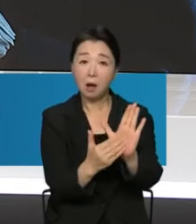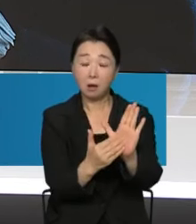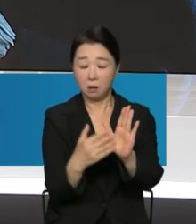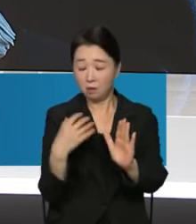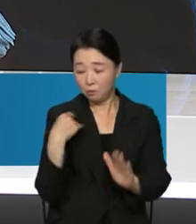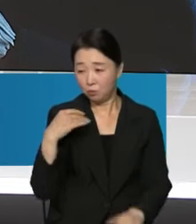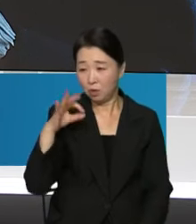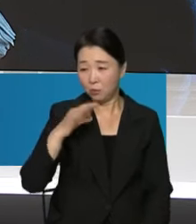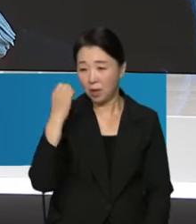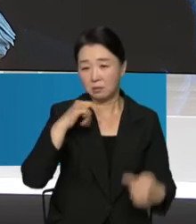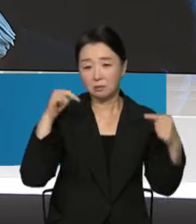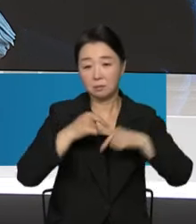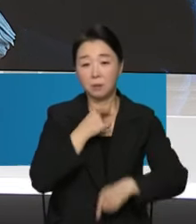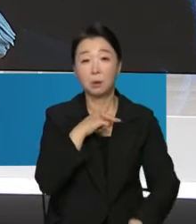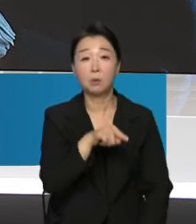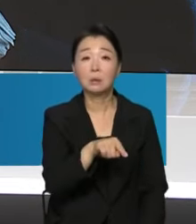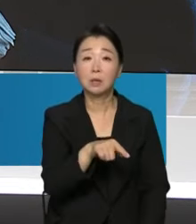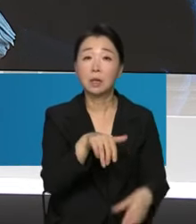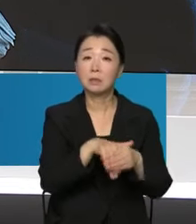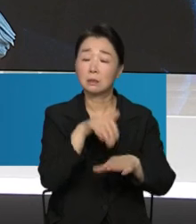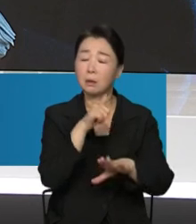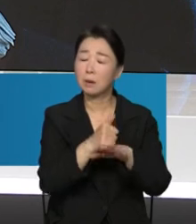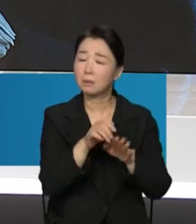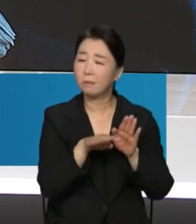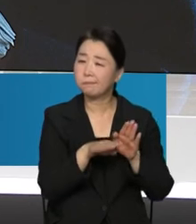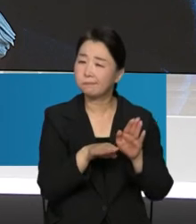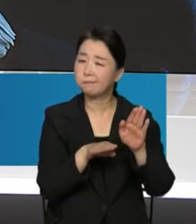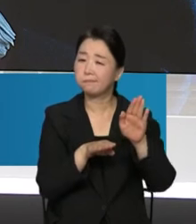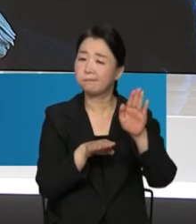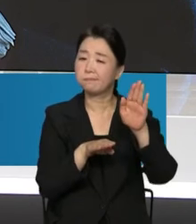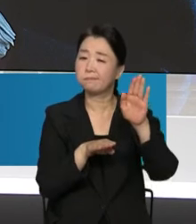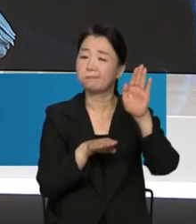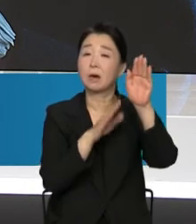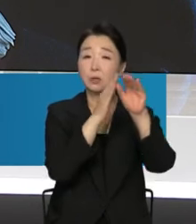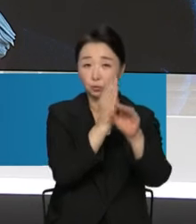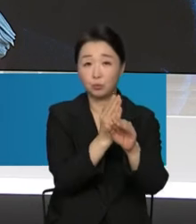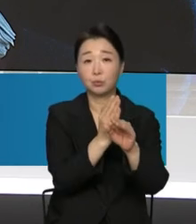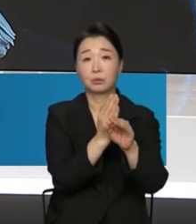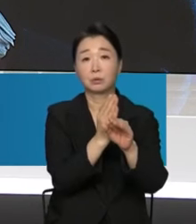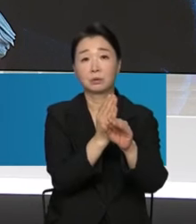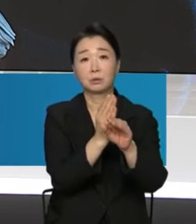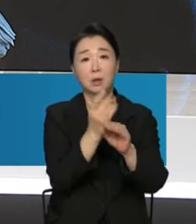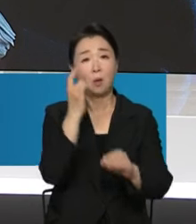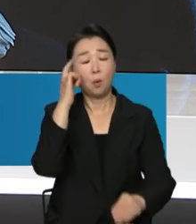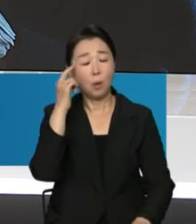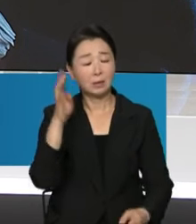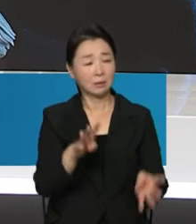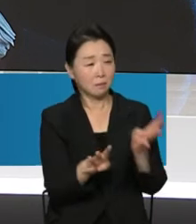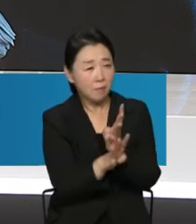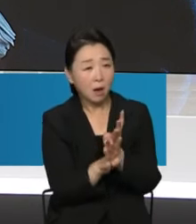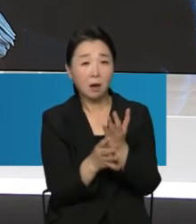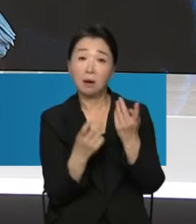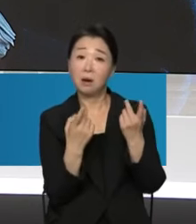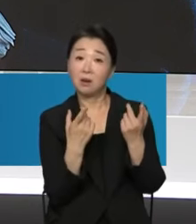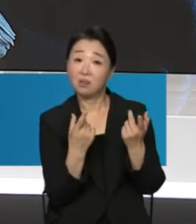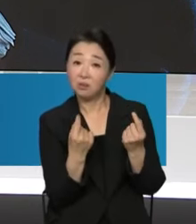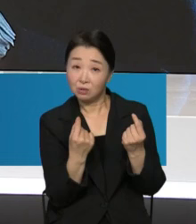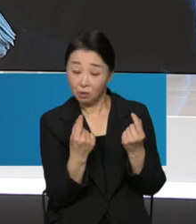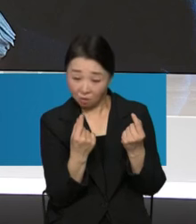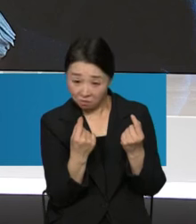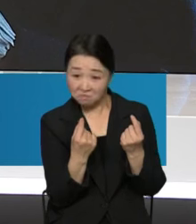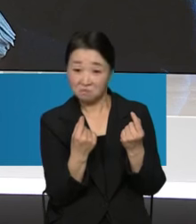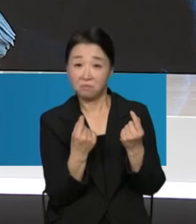재협상을 시사하고 있습니다. 이 선거 막판 상승세를 타면서 기세를 올리고 있는데요. 마치 이 재집권을